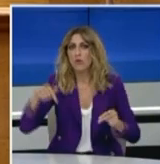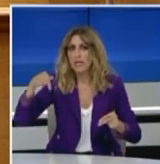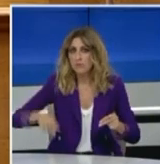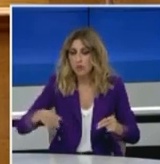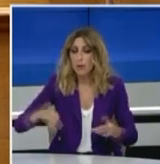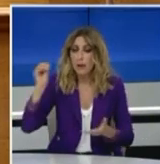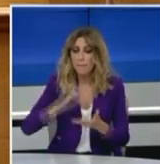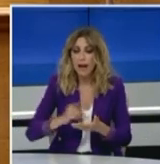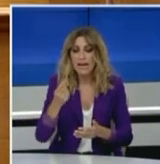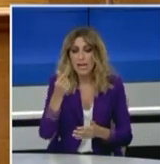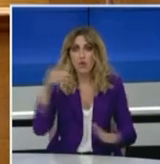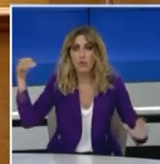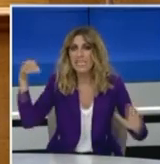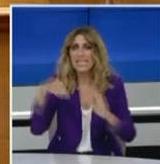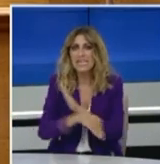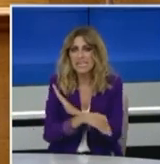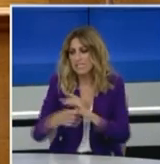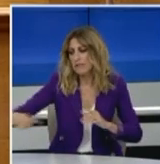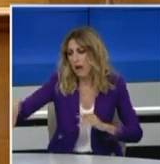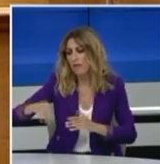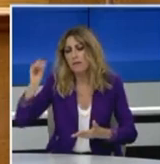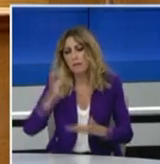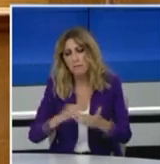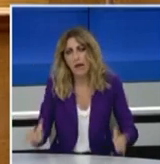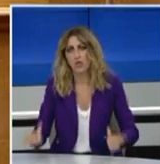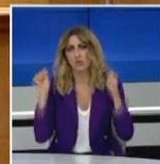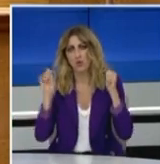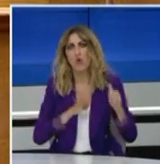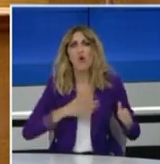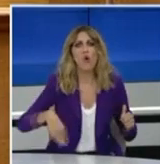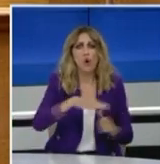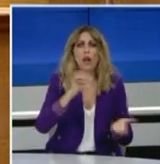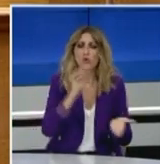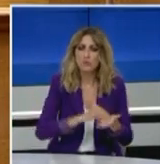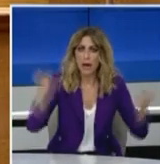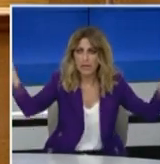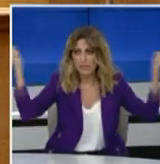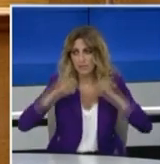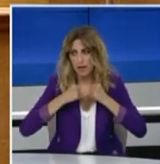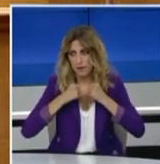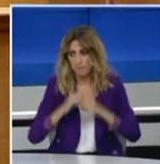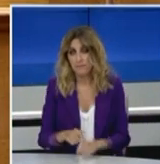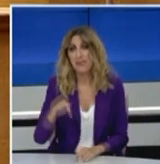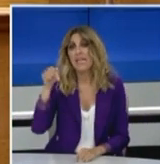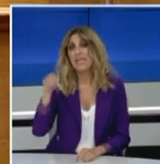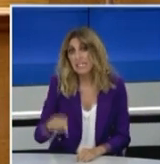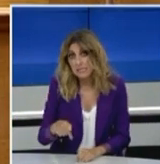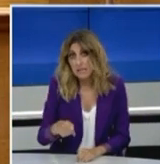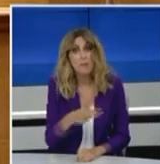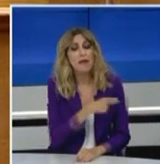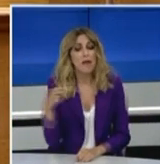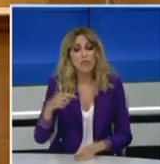νέας οικονομικής καπιταλιστικής κρίσης. Να έρθω και στο άλλο θέμα της μεταξύ σας κόντρας που γίνεται πάλι μόνο και μόνο για